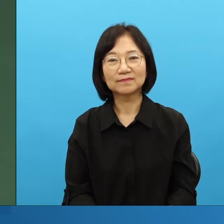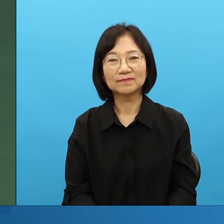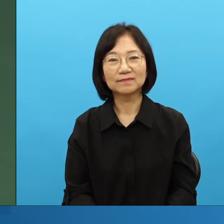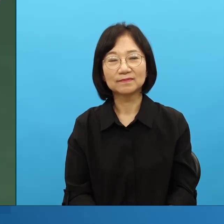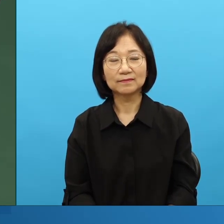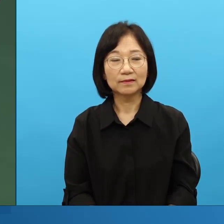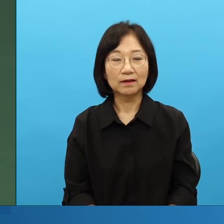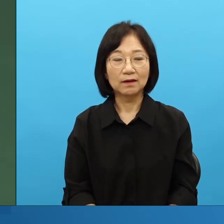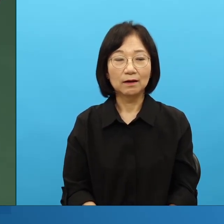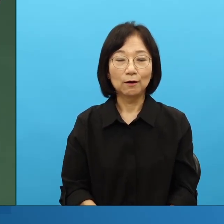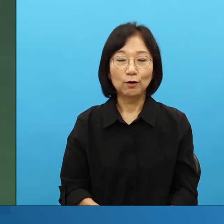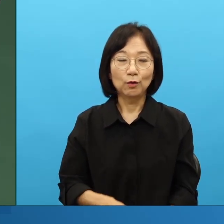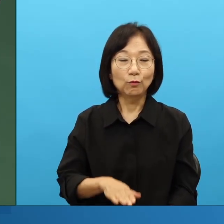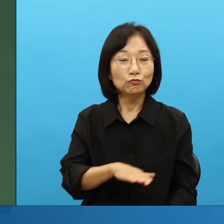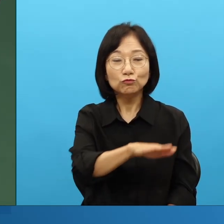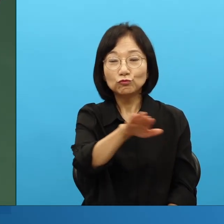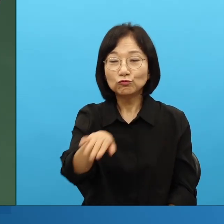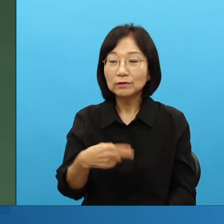영원한 겁니다.